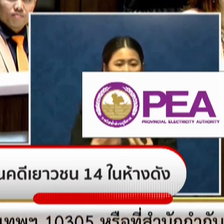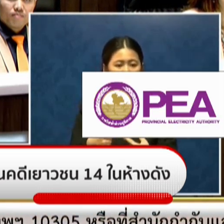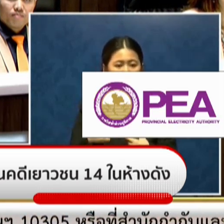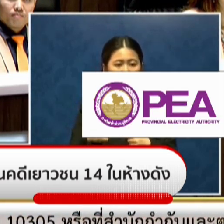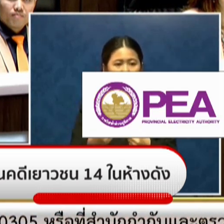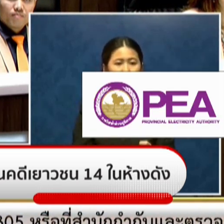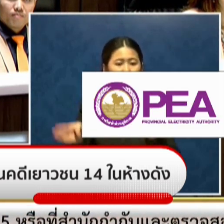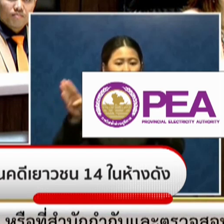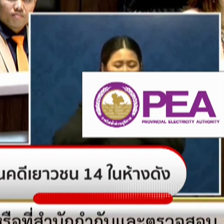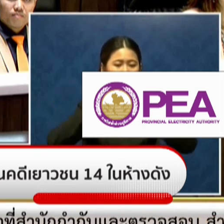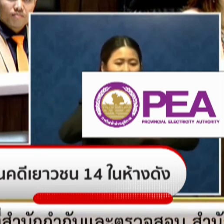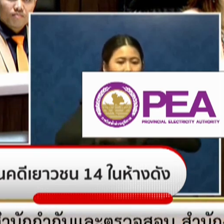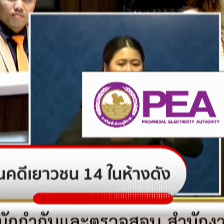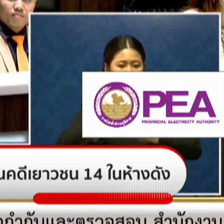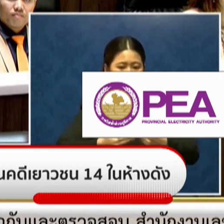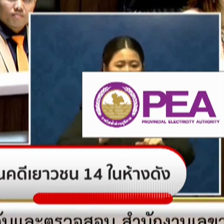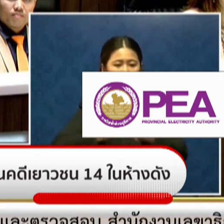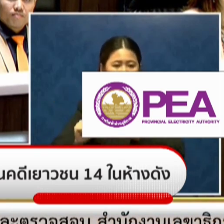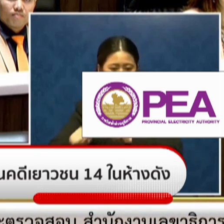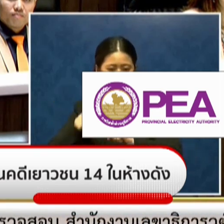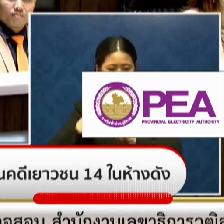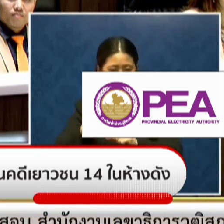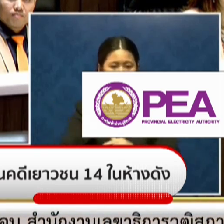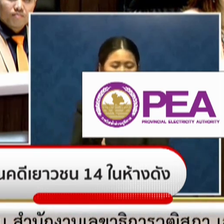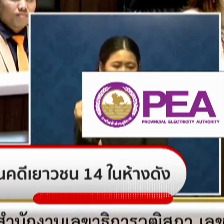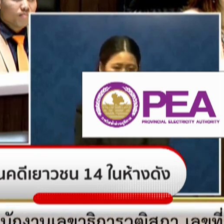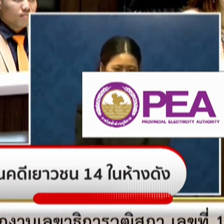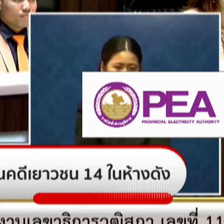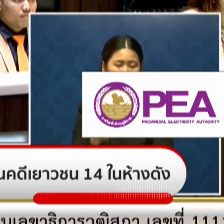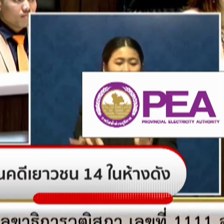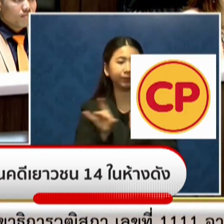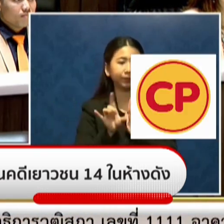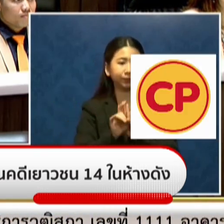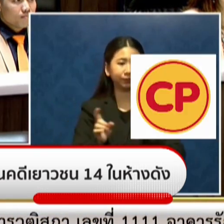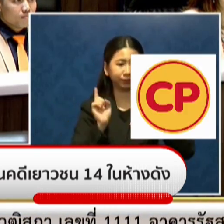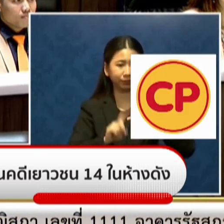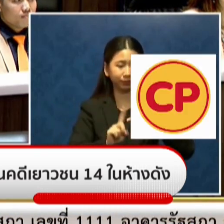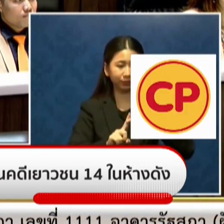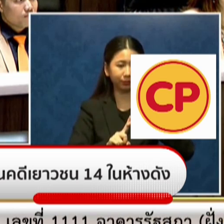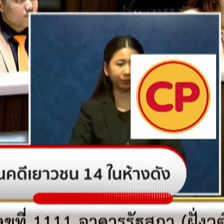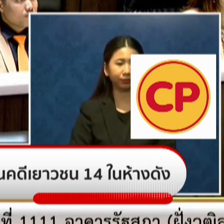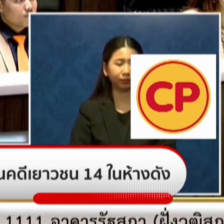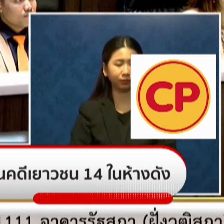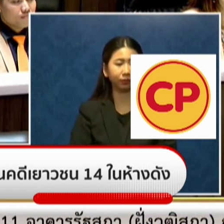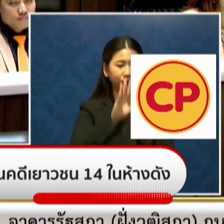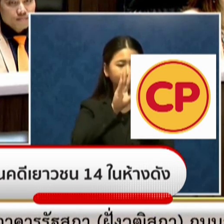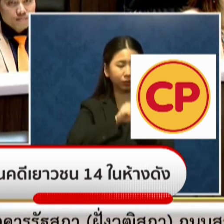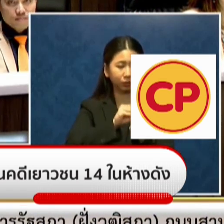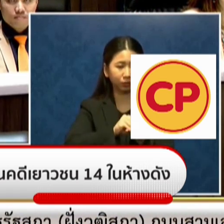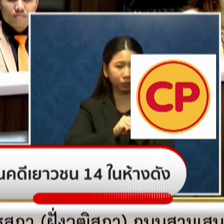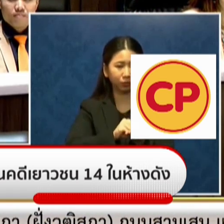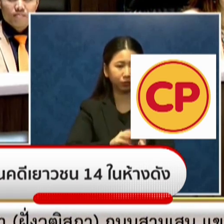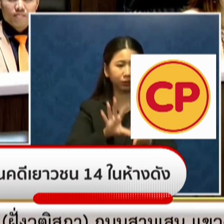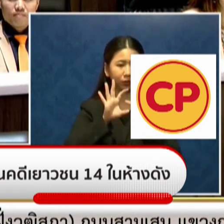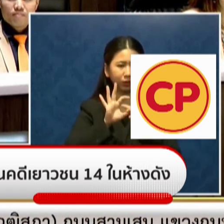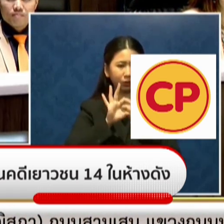รัฐเพื่อส่งข้อความเนี่ยเข้าไปยังโทรศัพท์มือถือทุกเครื่องที่อยู่บริเวณที่เกิดเหตุข้อที่ 2บอกแบบนี้บอกว่าการ